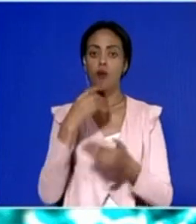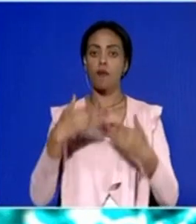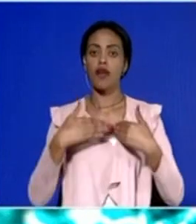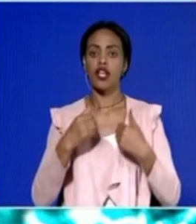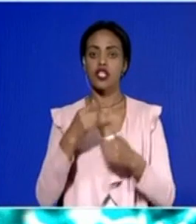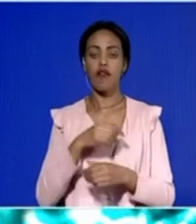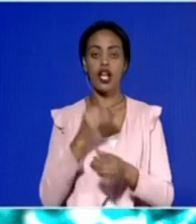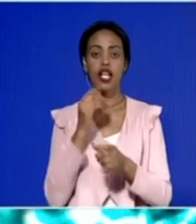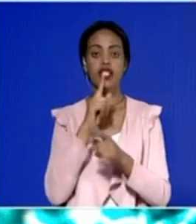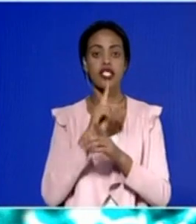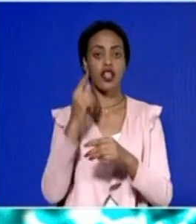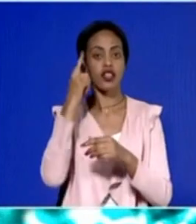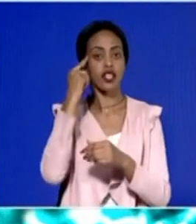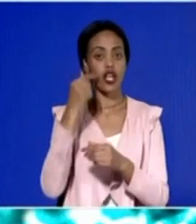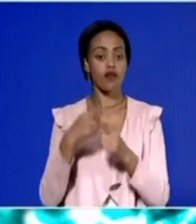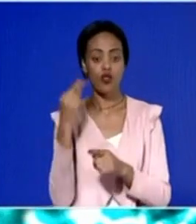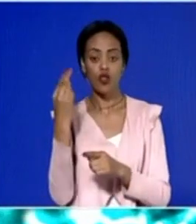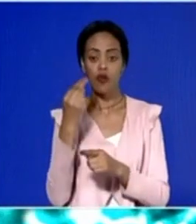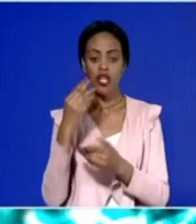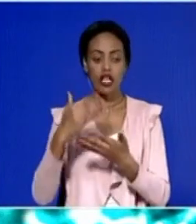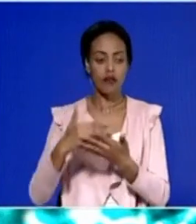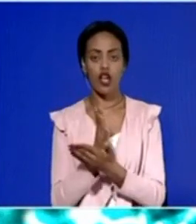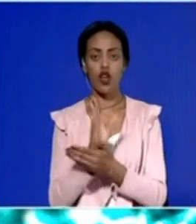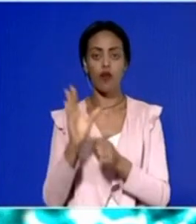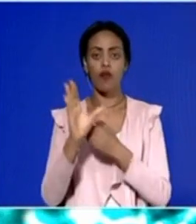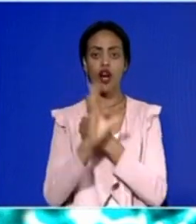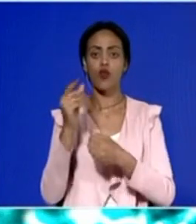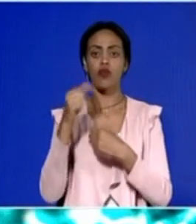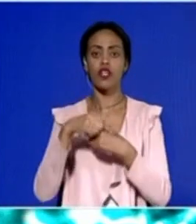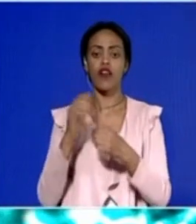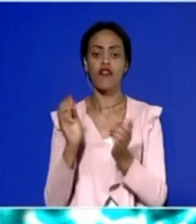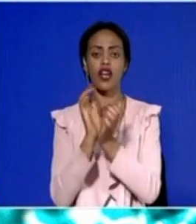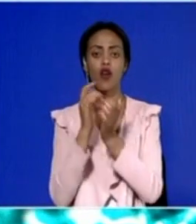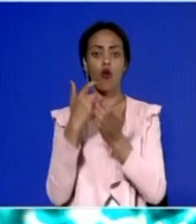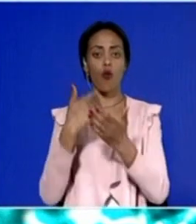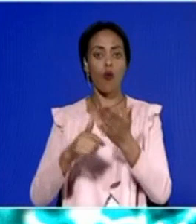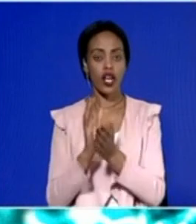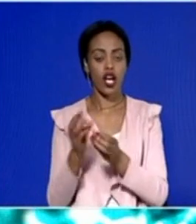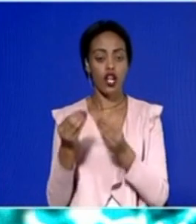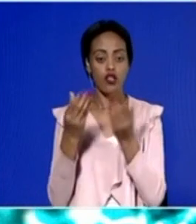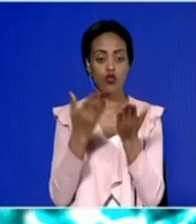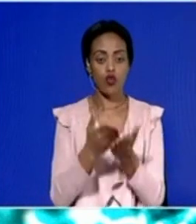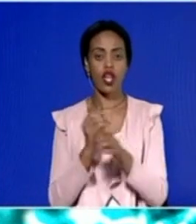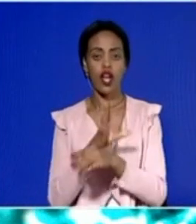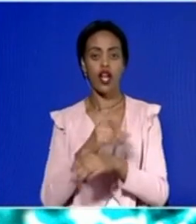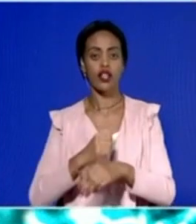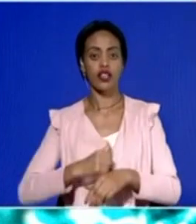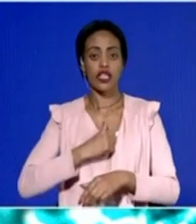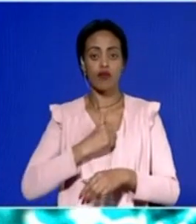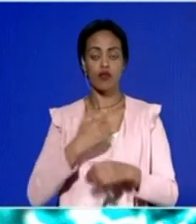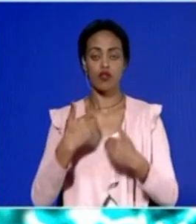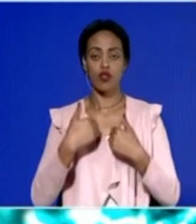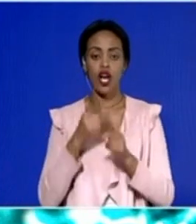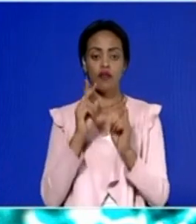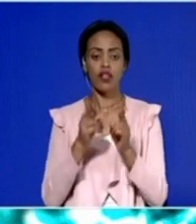أبلات سلطان تقراي بزتفال لي تغمات أمي تدلي لهم عدو من هزبون نابواق عدقا زغربو تلاق تحيل تاتم كحتي كاب